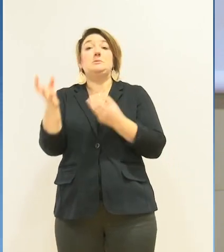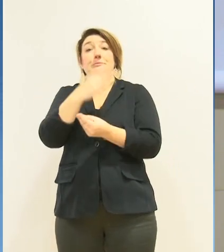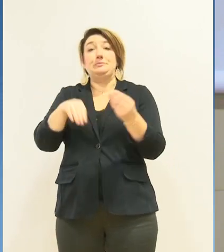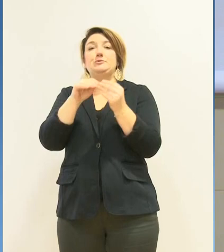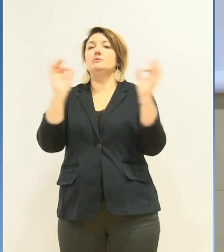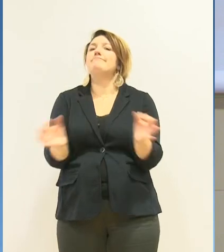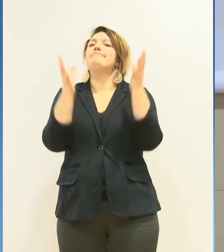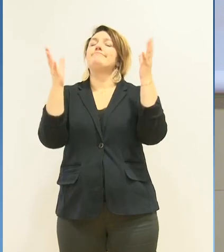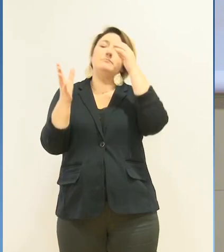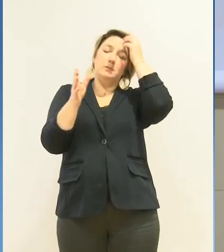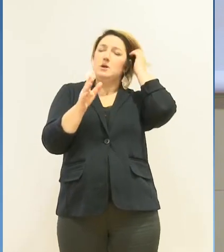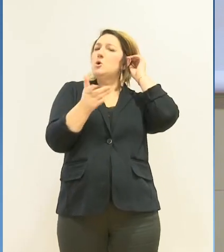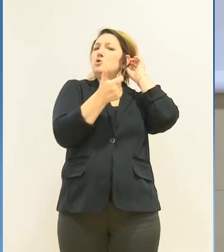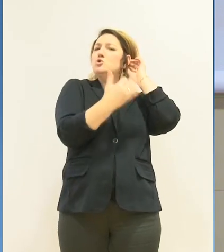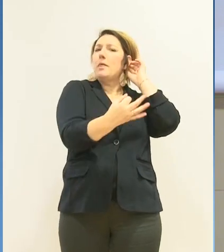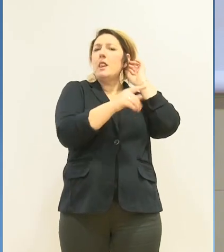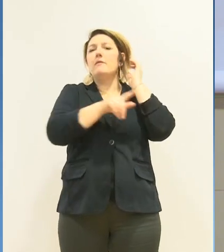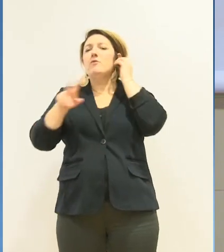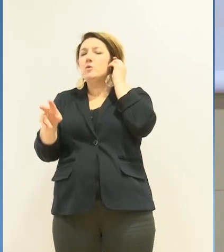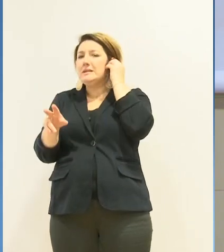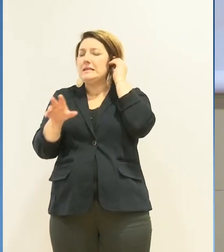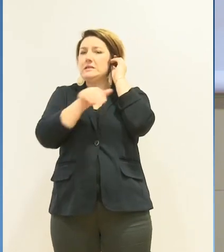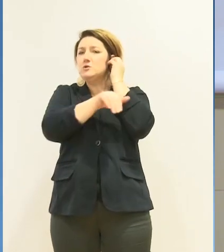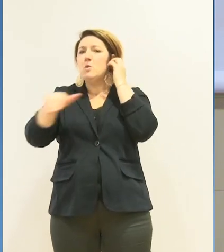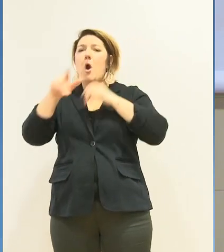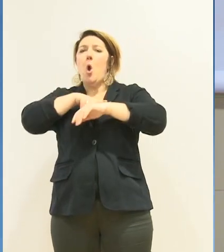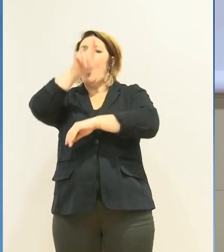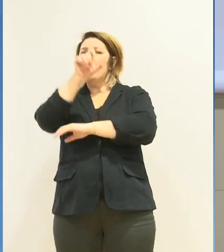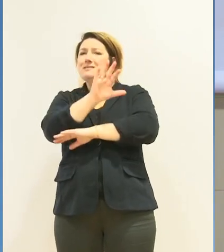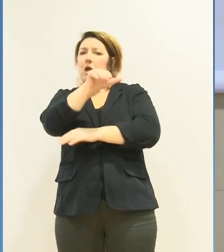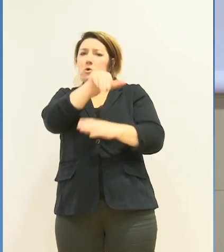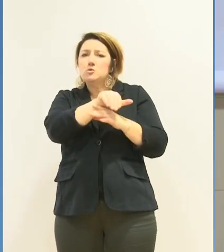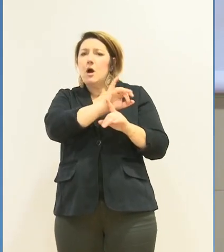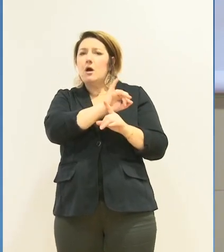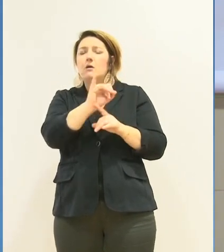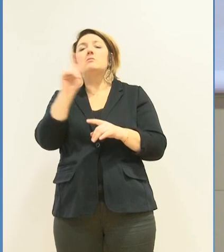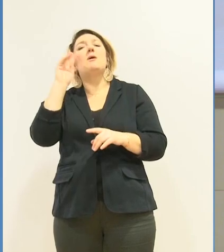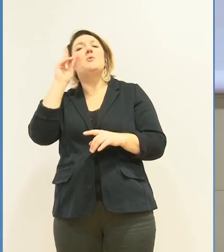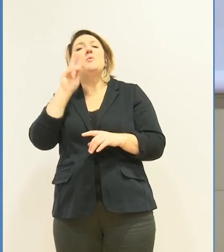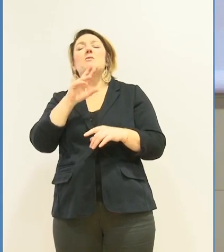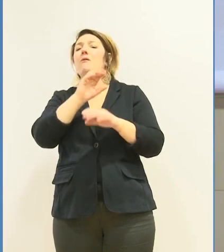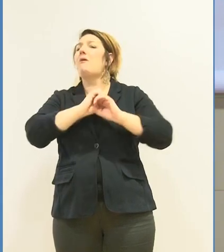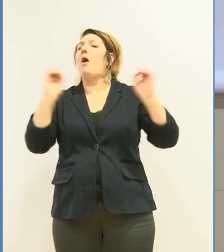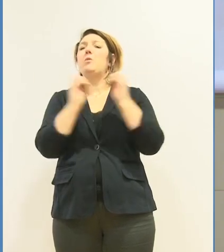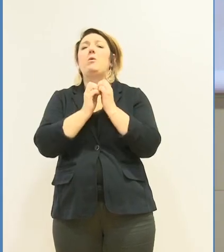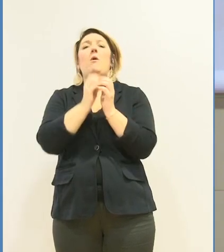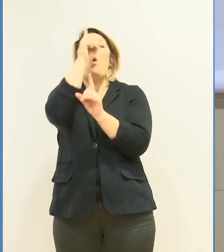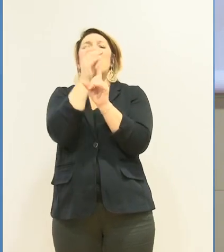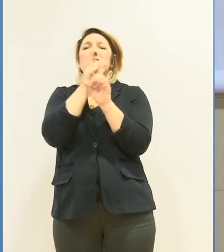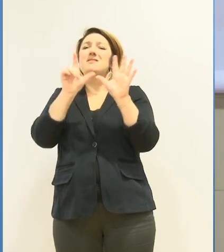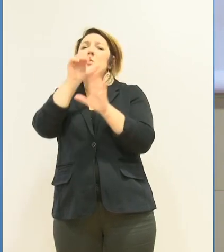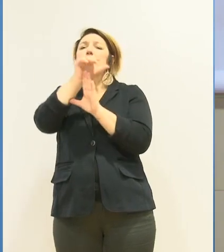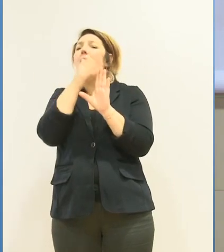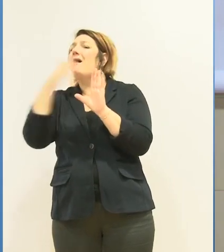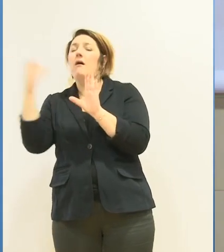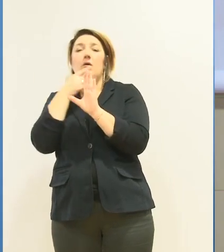ponctuelle du stationnement les deux semaines à partir de 17 heures au lieu de 19 heures habituellement cette mesure est limitée dans le